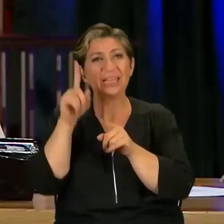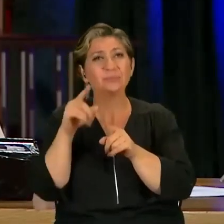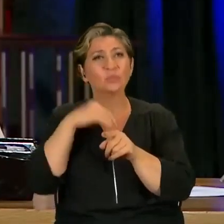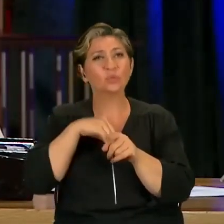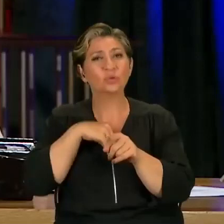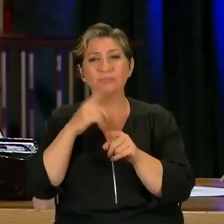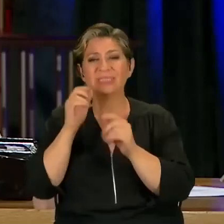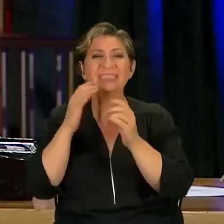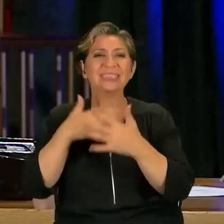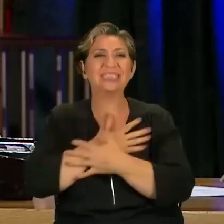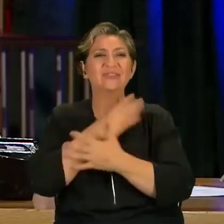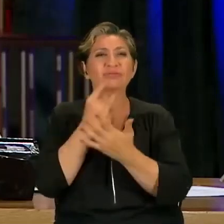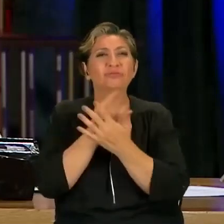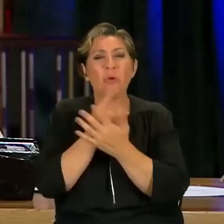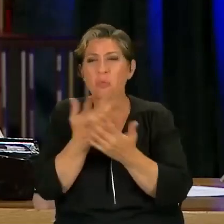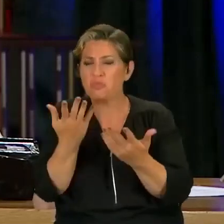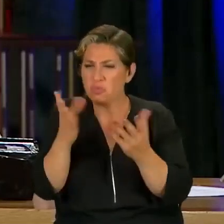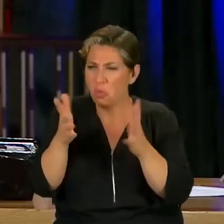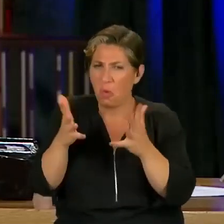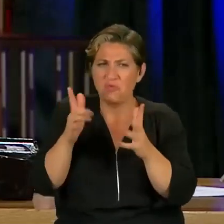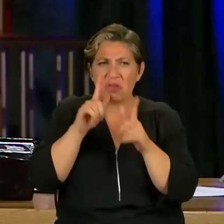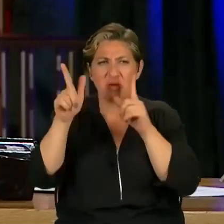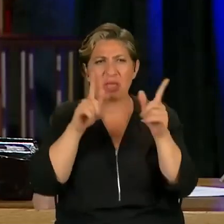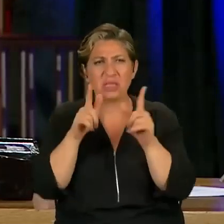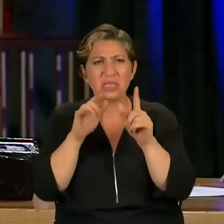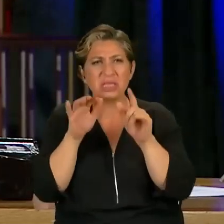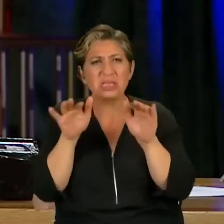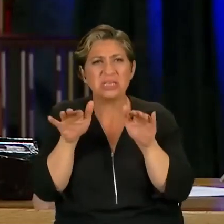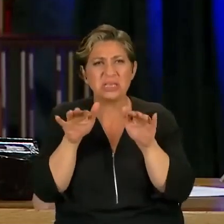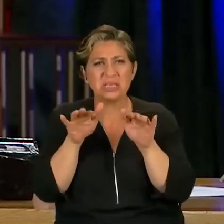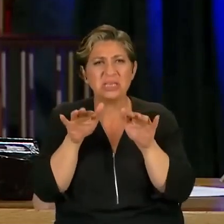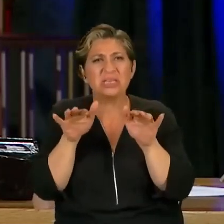başta sandım birileri sevişiyor yanında. Dedim ne acayip sevişirken sevişiyor.